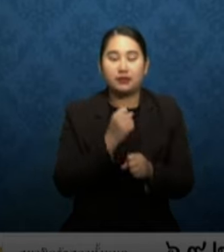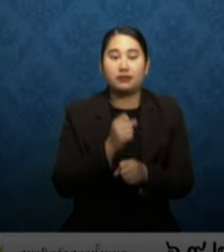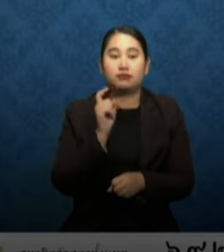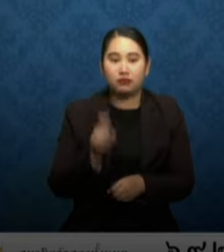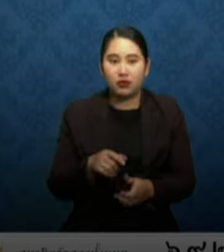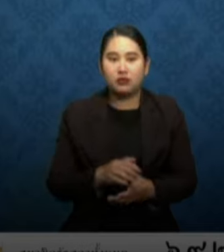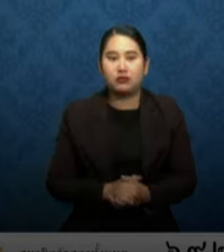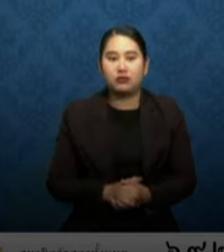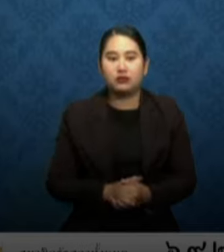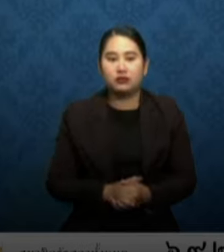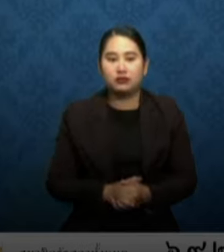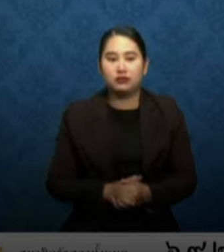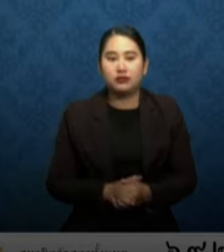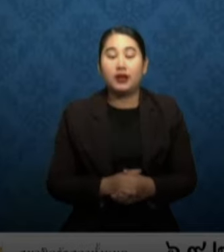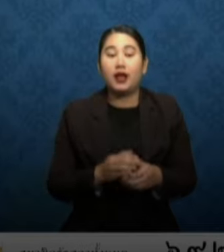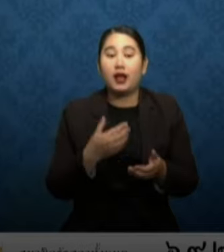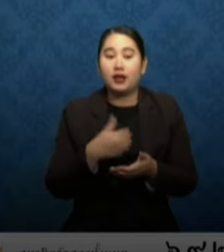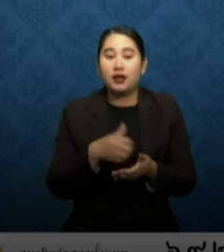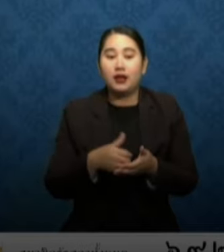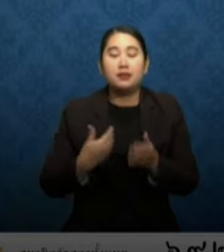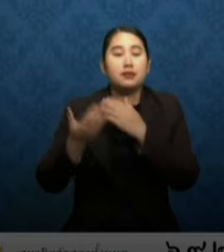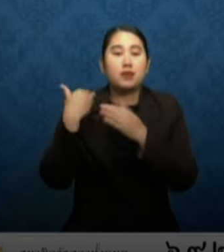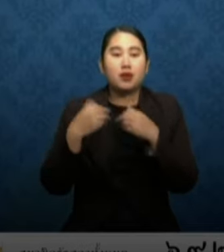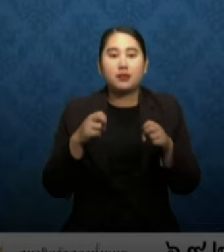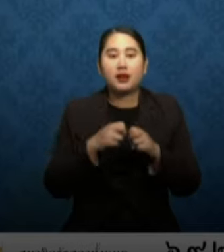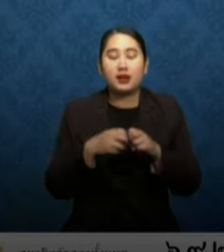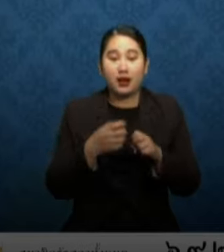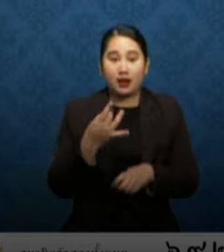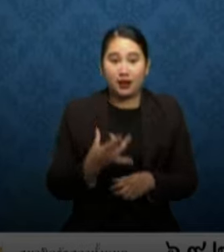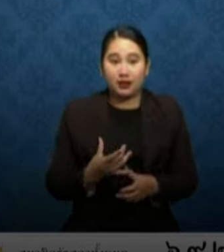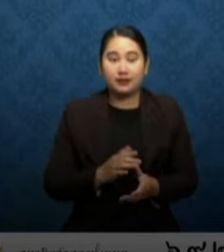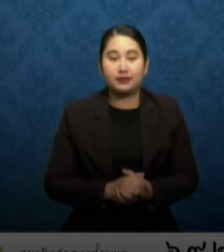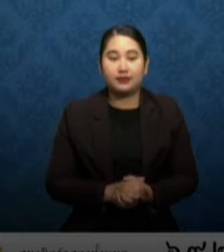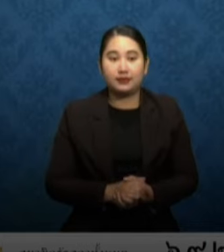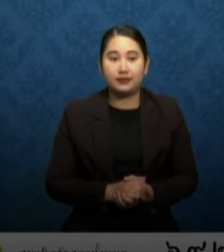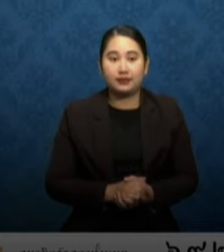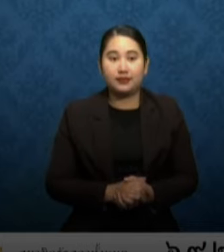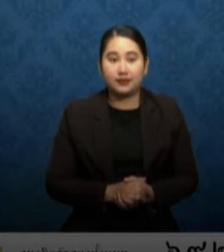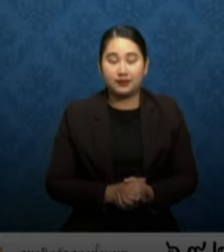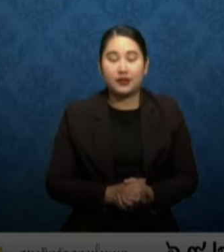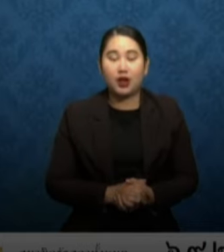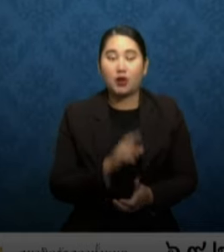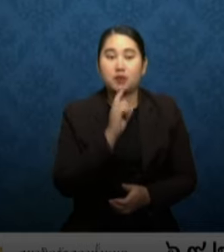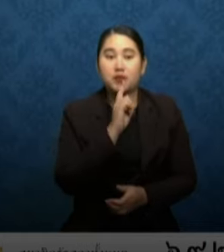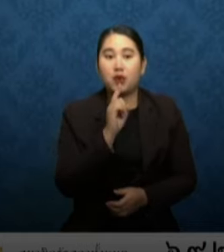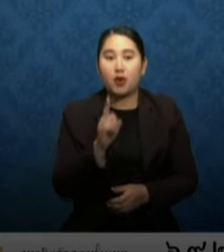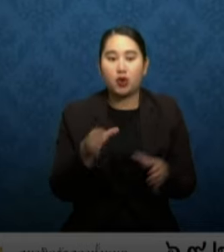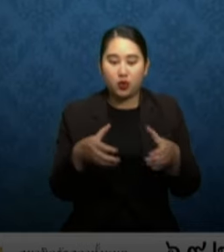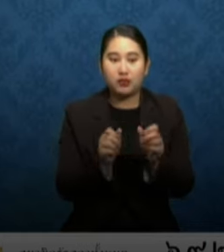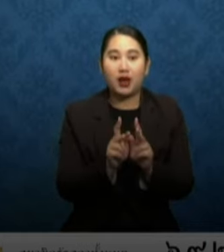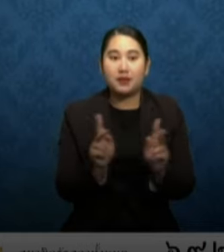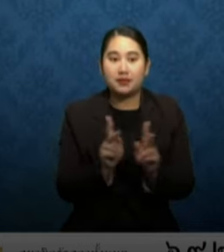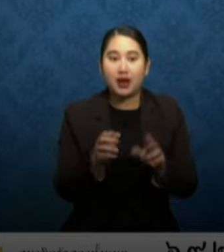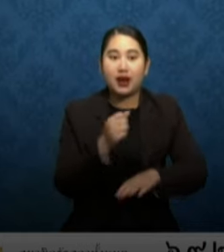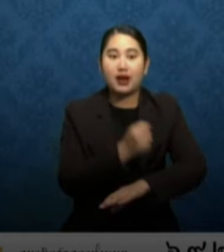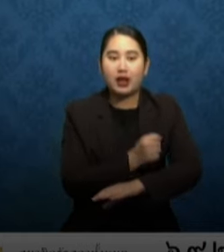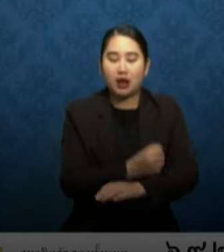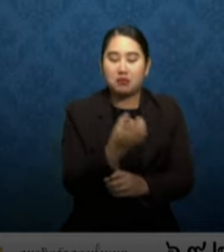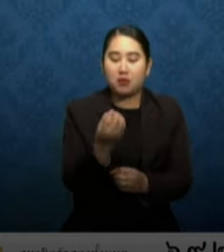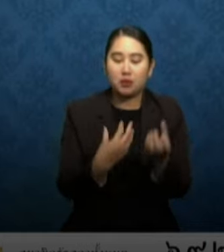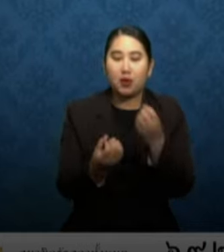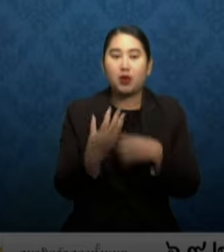ครับแต่ที่ผ่านมามันเกิดอะไรขึ้นมีคนมาร้องเรียนกับกรรมาธิการการแรงงานและผมเป็น